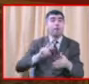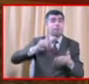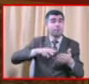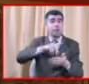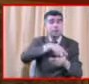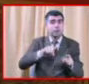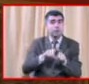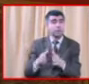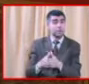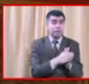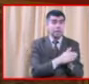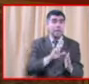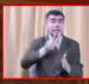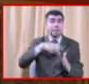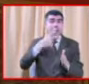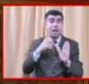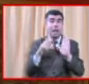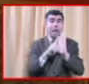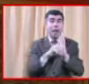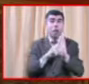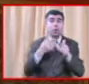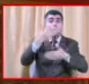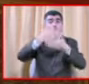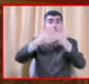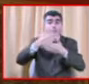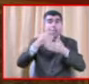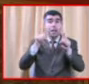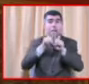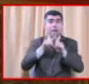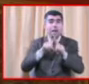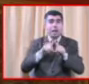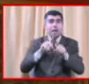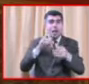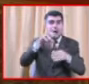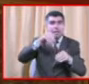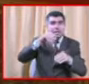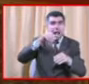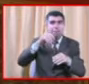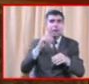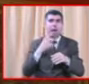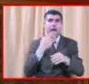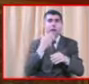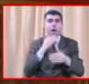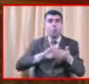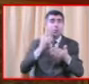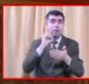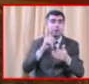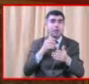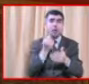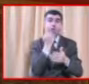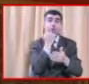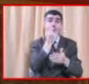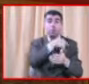دوزنا مرسوم ثاني اللي هو البناء بالطين ولكن المعزز، كذلك الان يمكن لهم يبنيو بالمواد